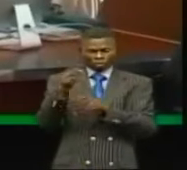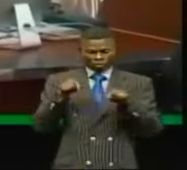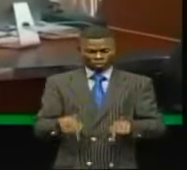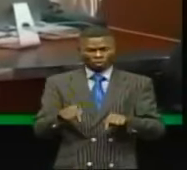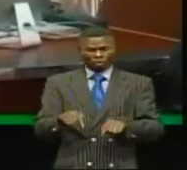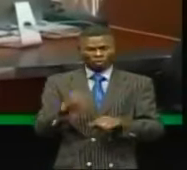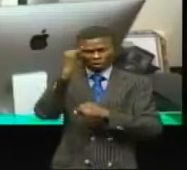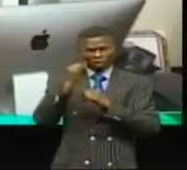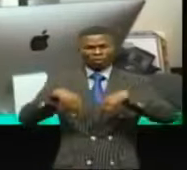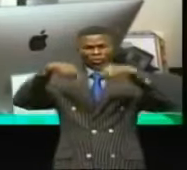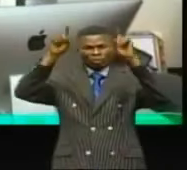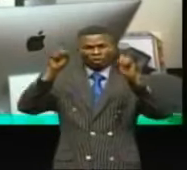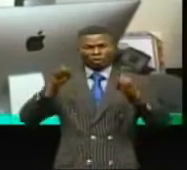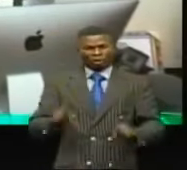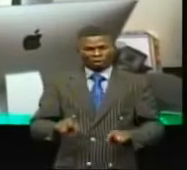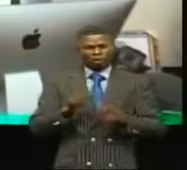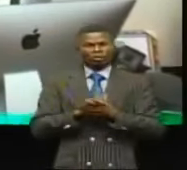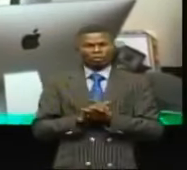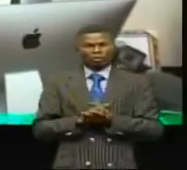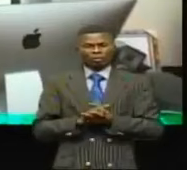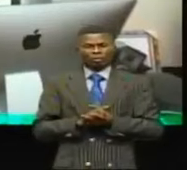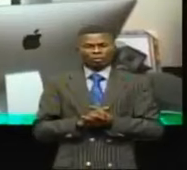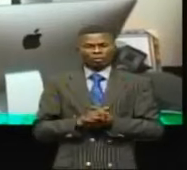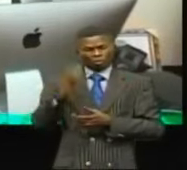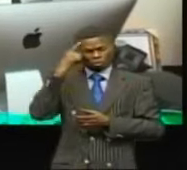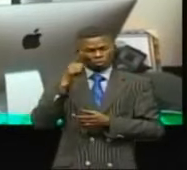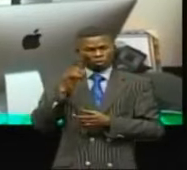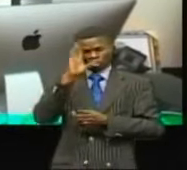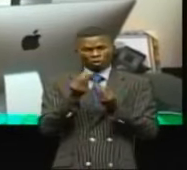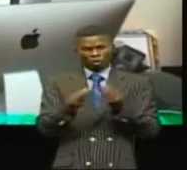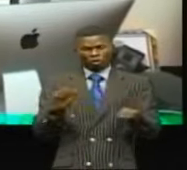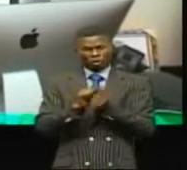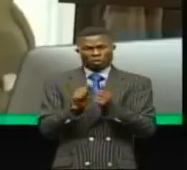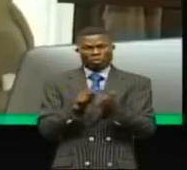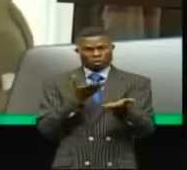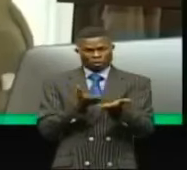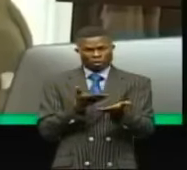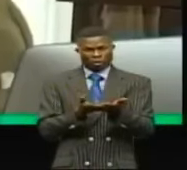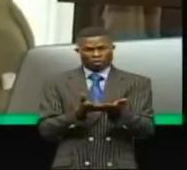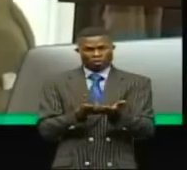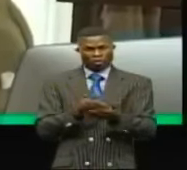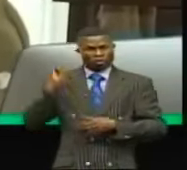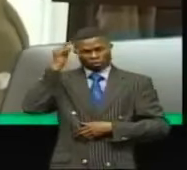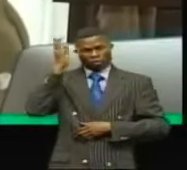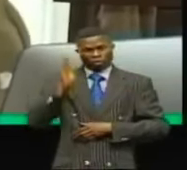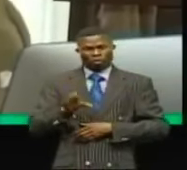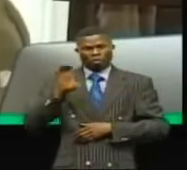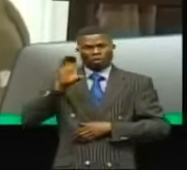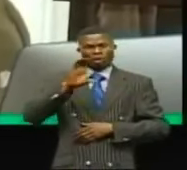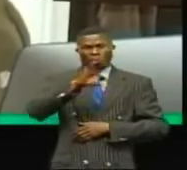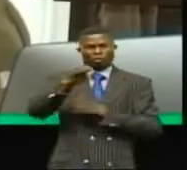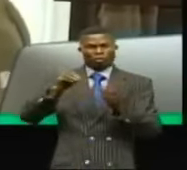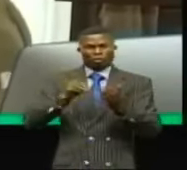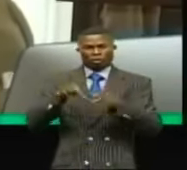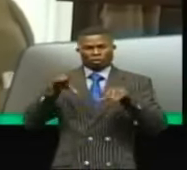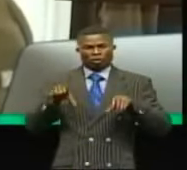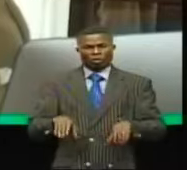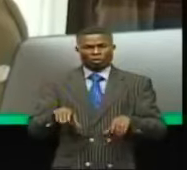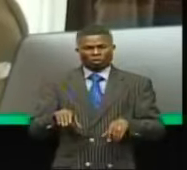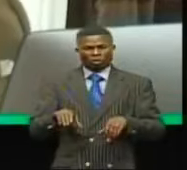d'année. Pour faire face à cette situation, la gouverneure de la Banque centrale du Congo